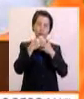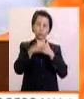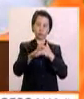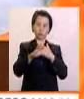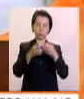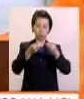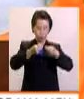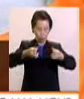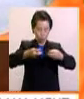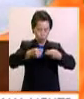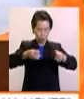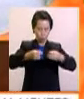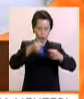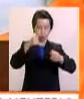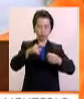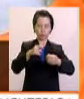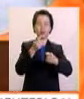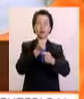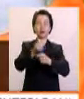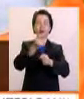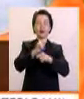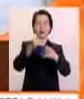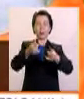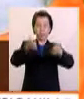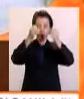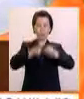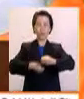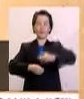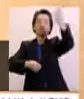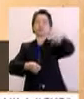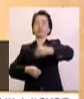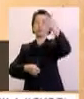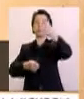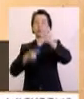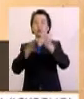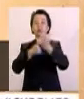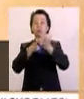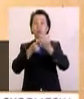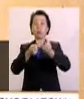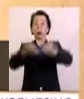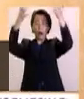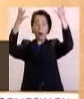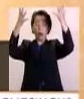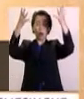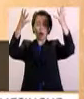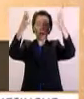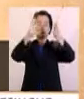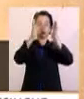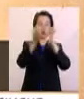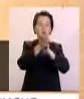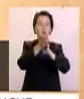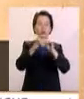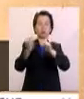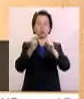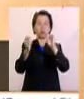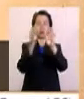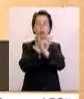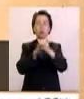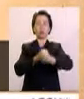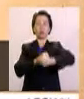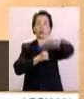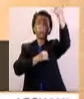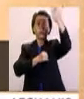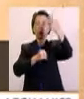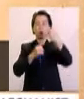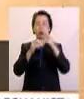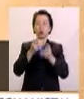selepas tepung yang digunakan untuk gurauan, mandian tepung tiba-tiba meletup. Letupan dipercayai akibat daripada tindak balas tepung berkenaan dengan